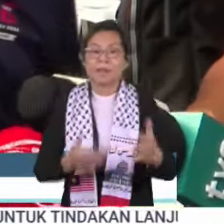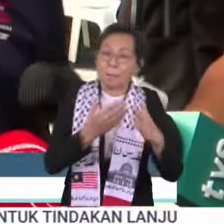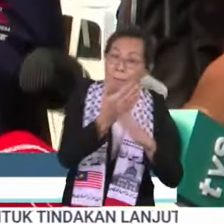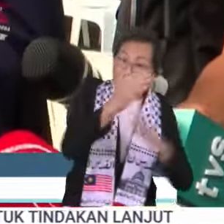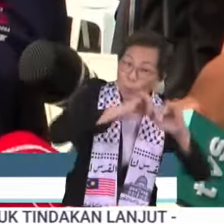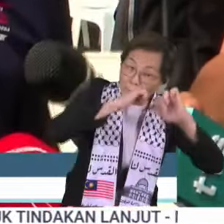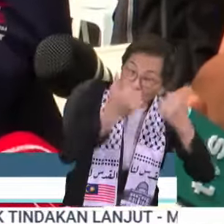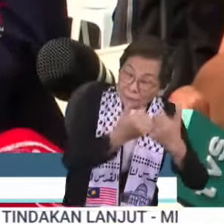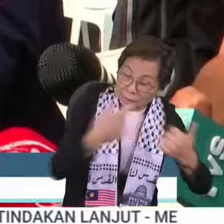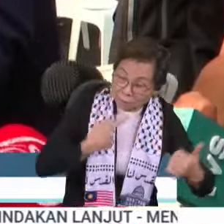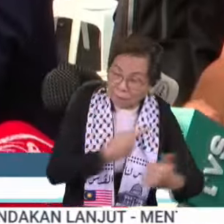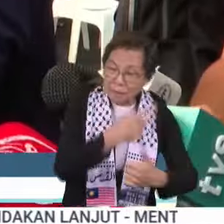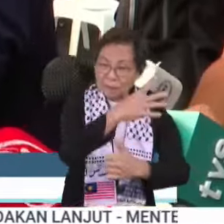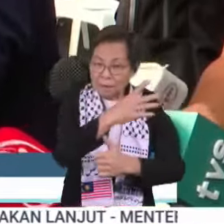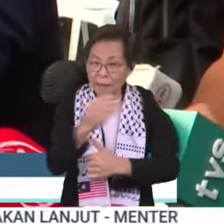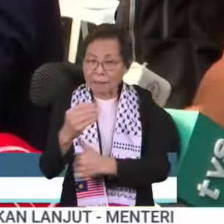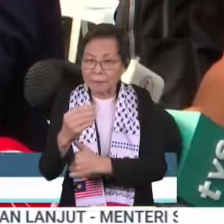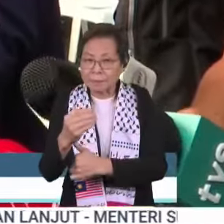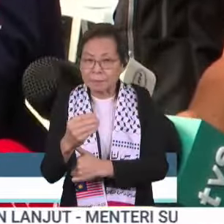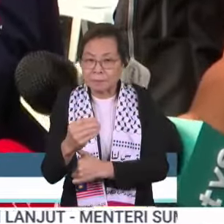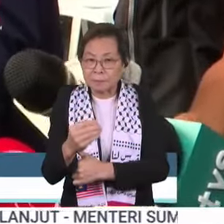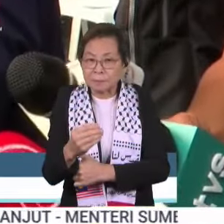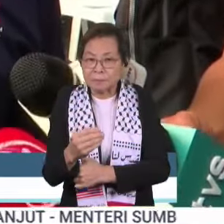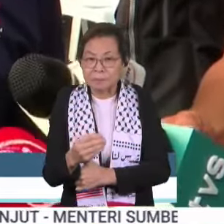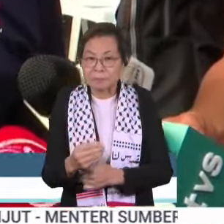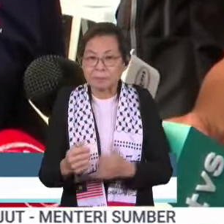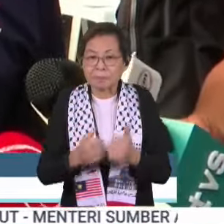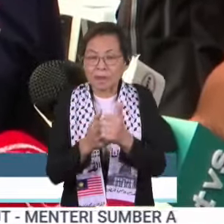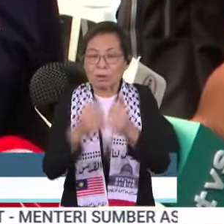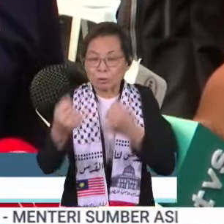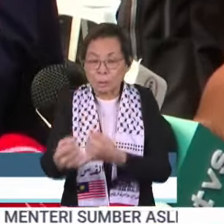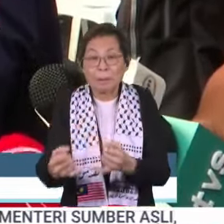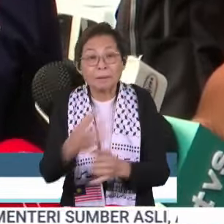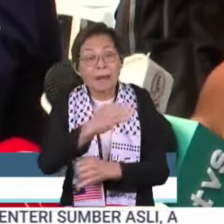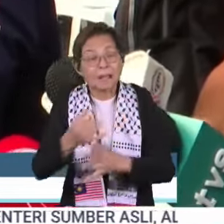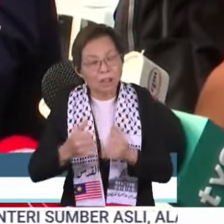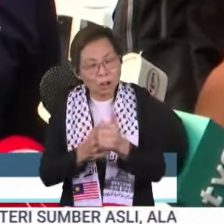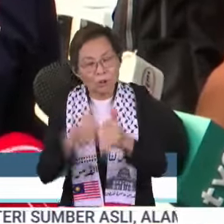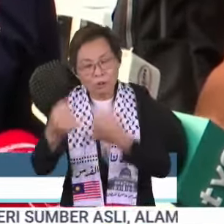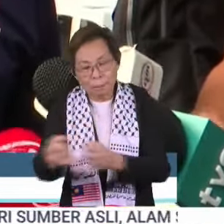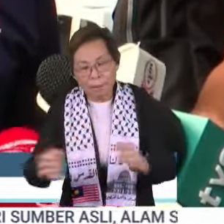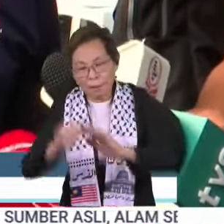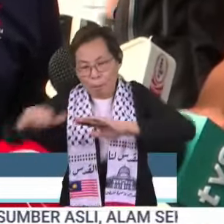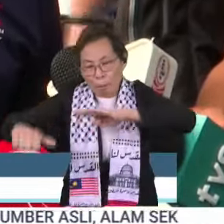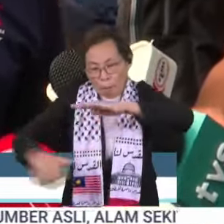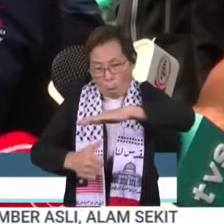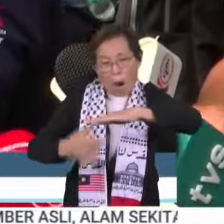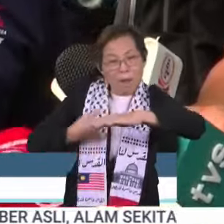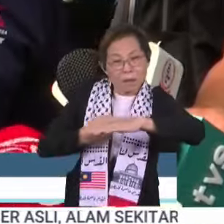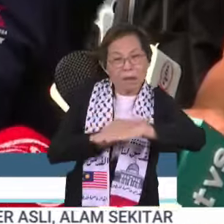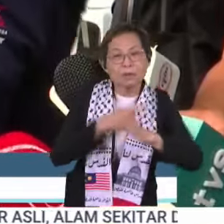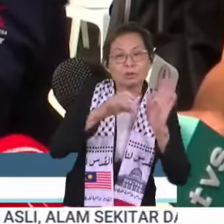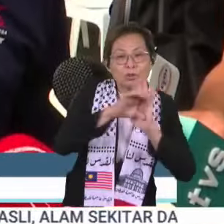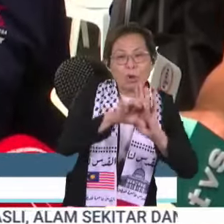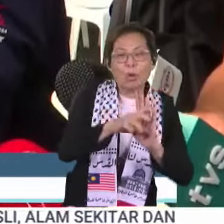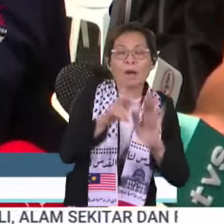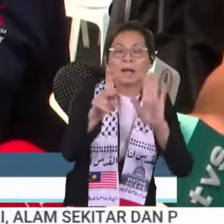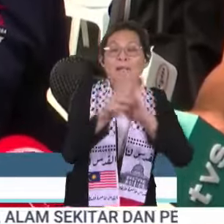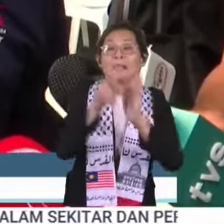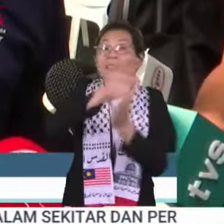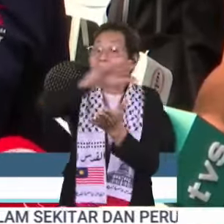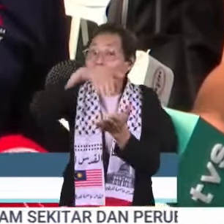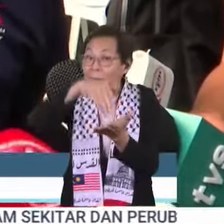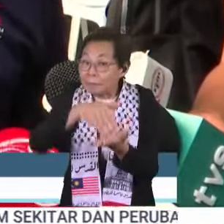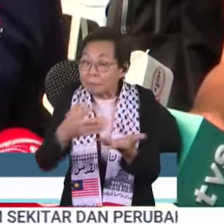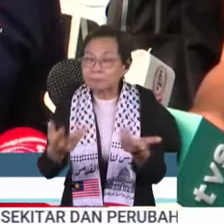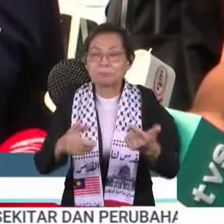AG kitaah ikut jabatan di bawah kita contohnya kita lihat ke tengah